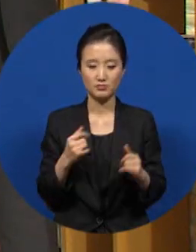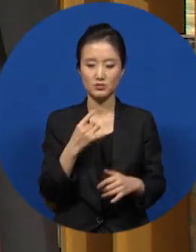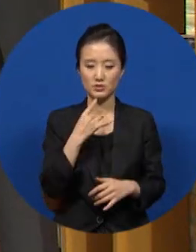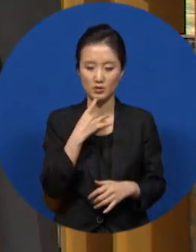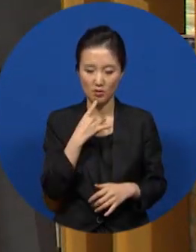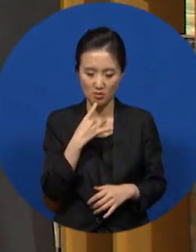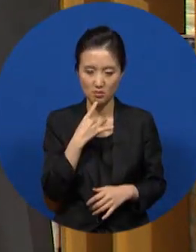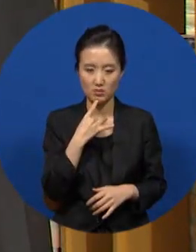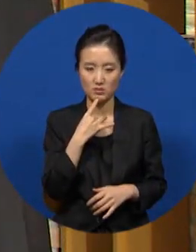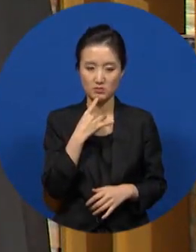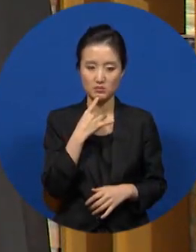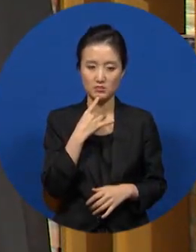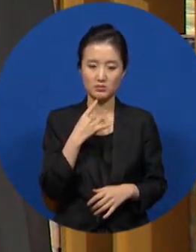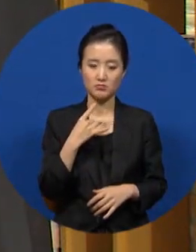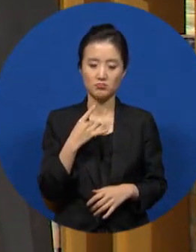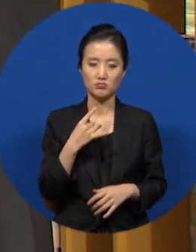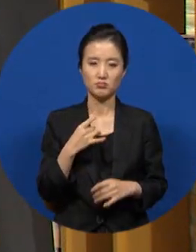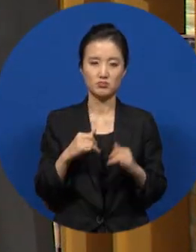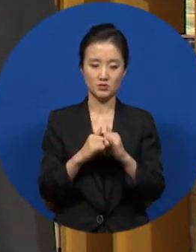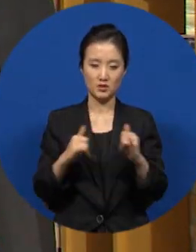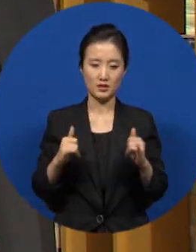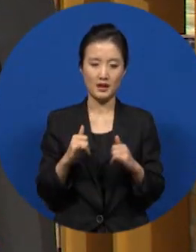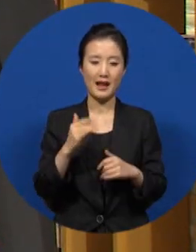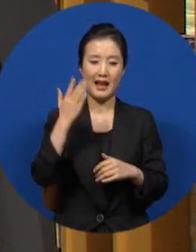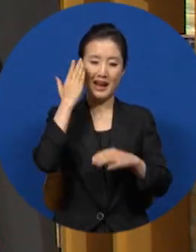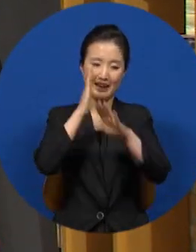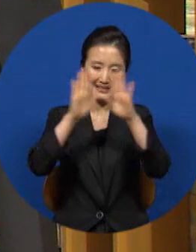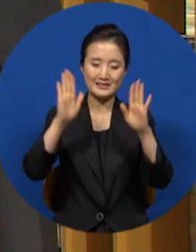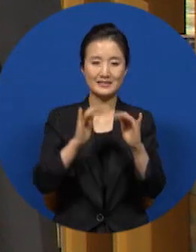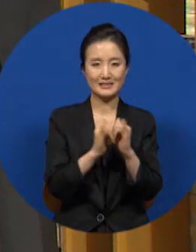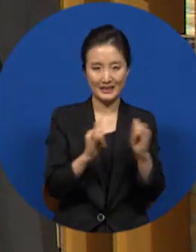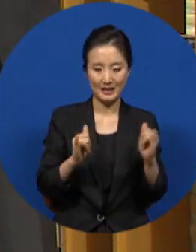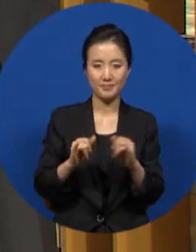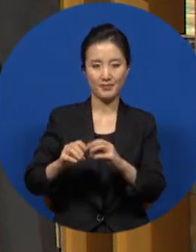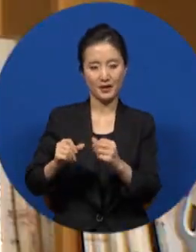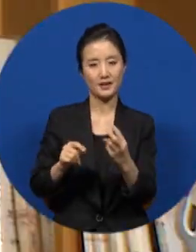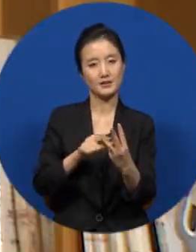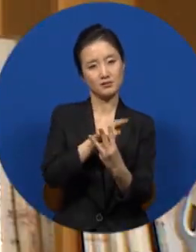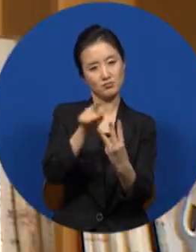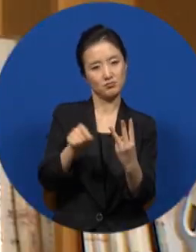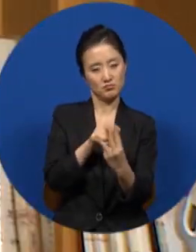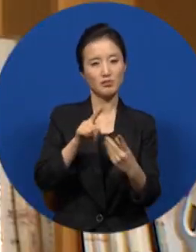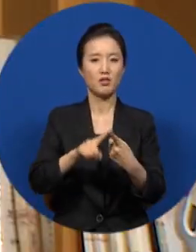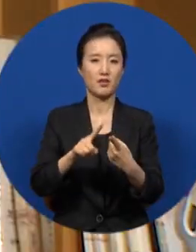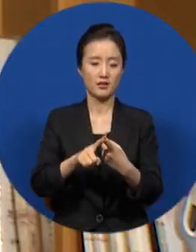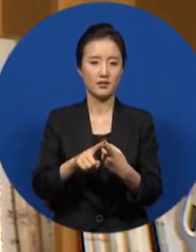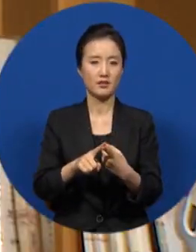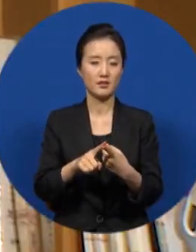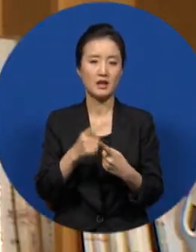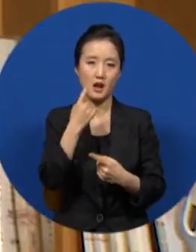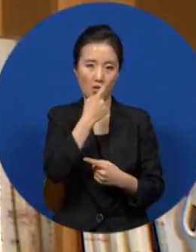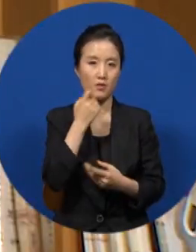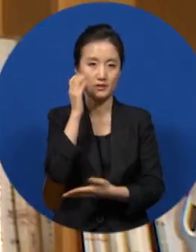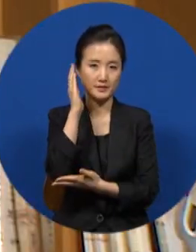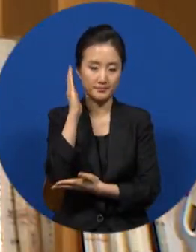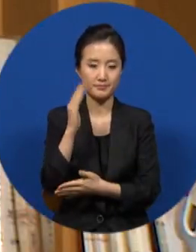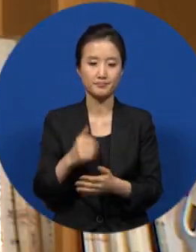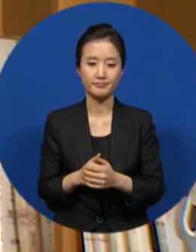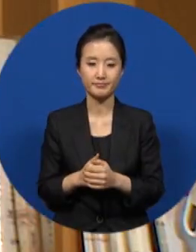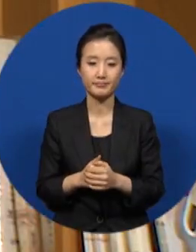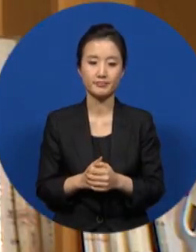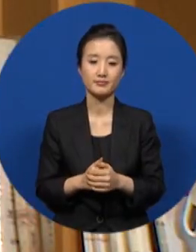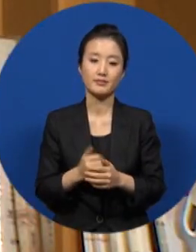지금 우리가 지금 계속 어떻게 하면 행복할까, 운을 바꿀까를 얘기하고 있지 않습니까? 하늘이 도움을 줘야 됩니다. 하늘을 도움을